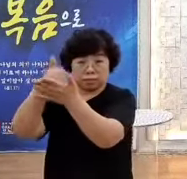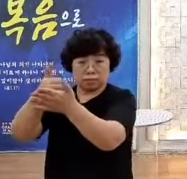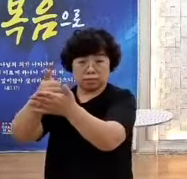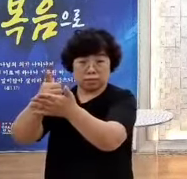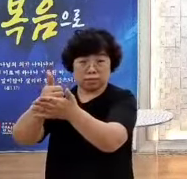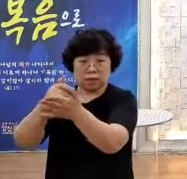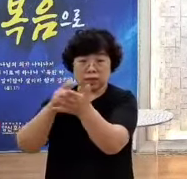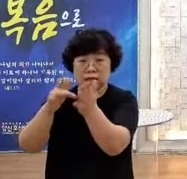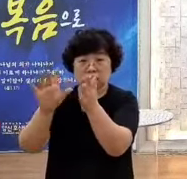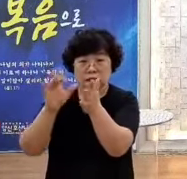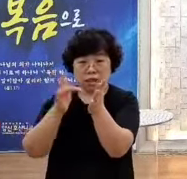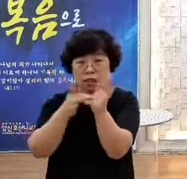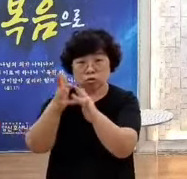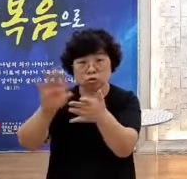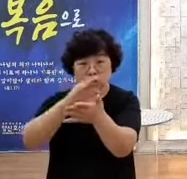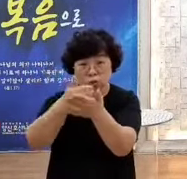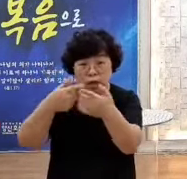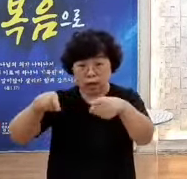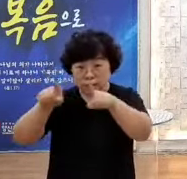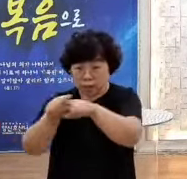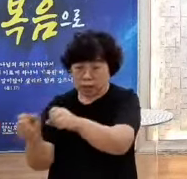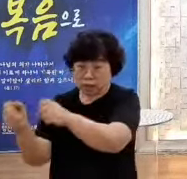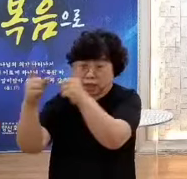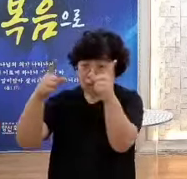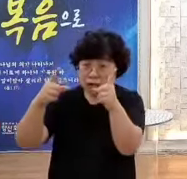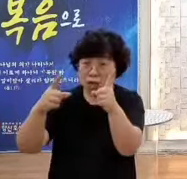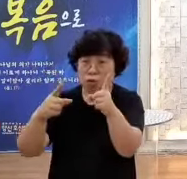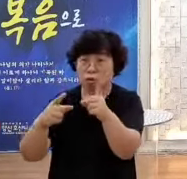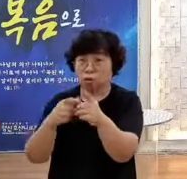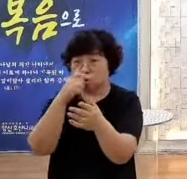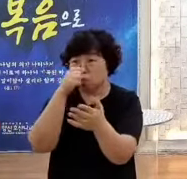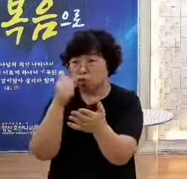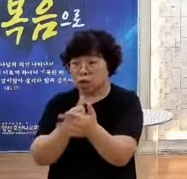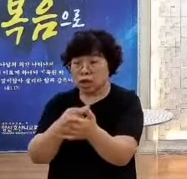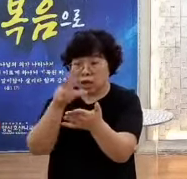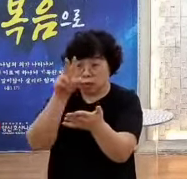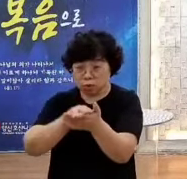여러분 정말 이 말씀을 믿습니까?